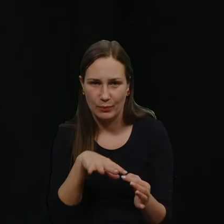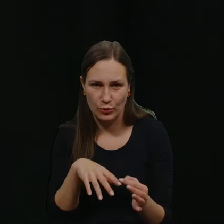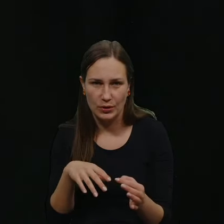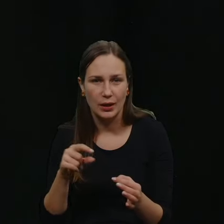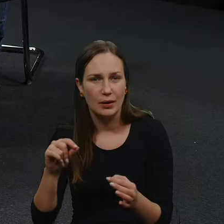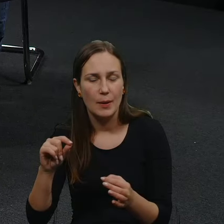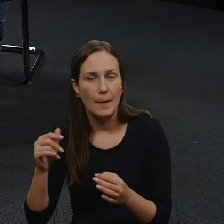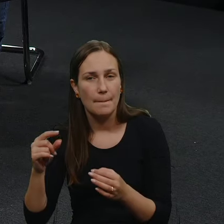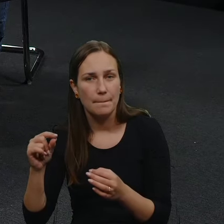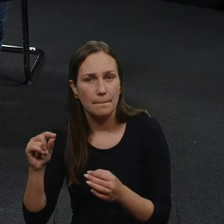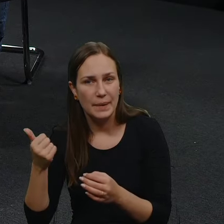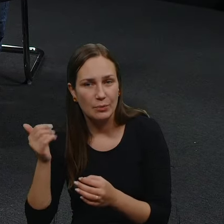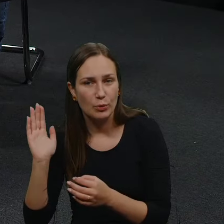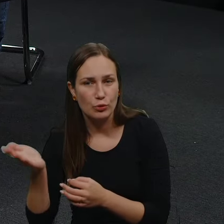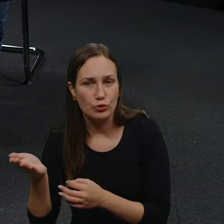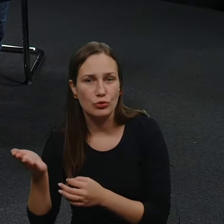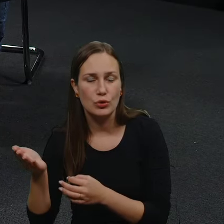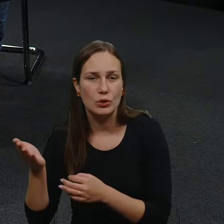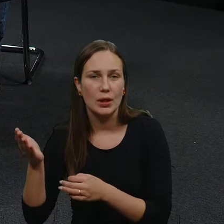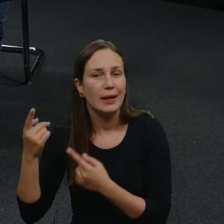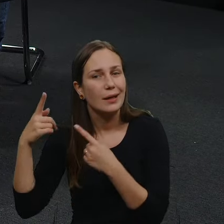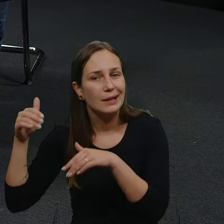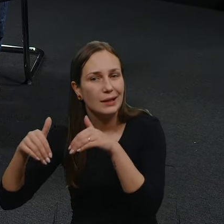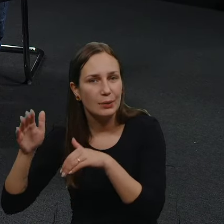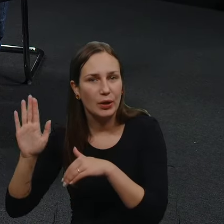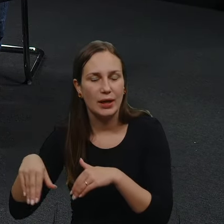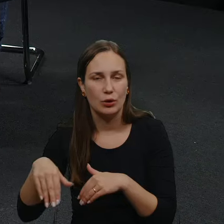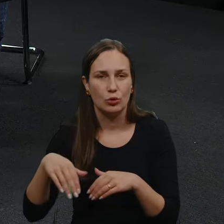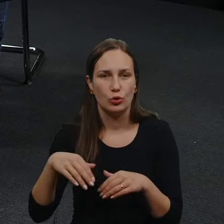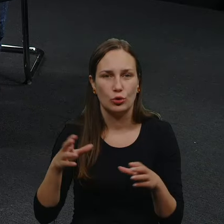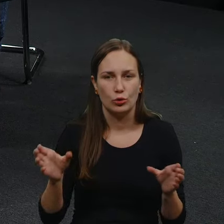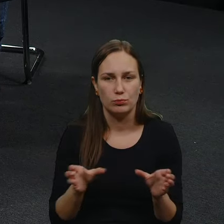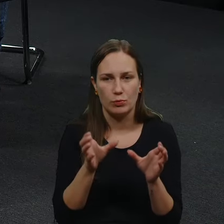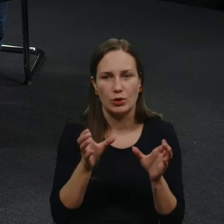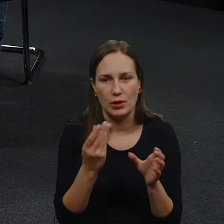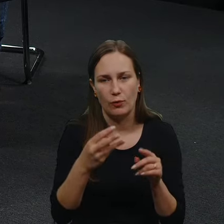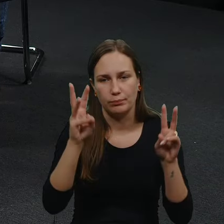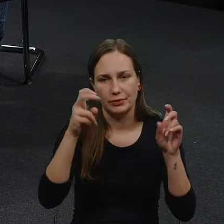pirmalaikiai rinkimai, nei vaivorykštės koalicija. Negu vaivorykštės koalicija, bet